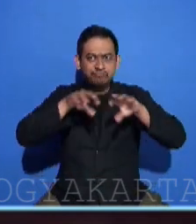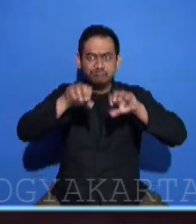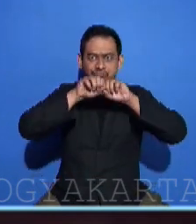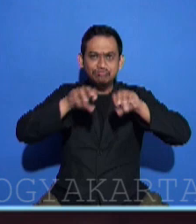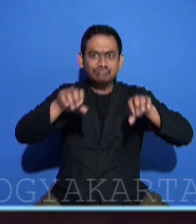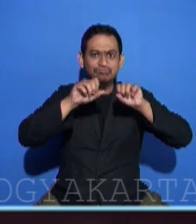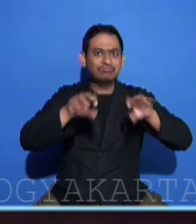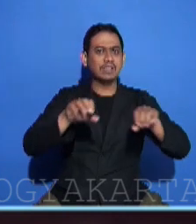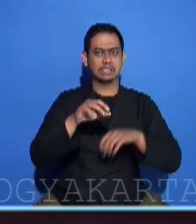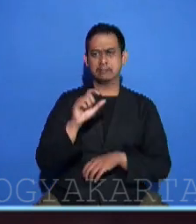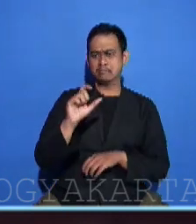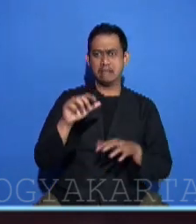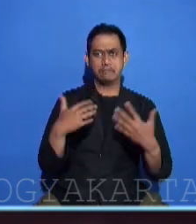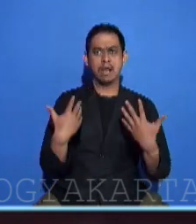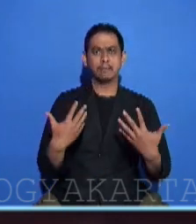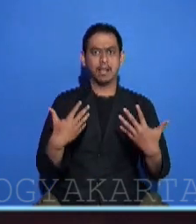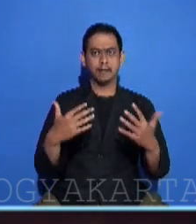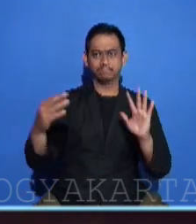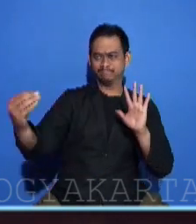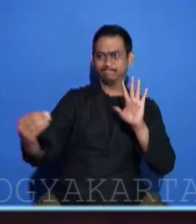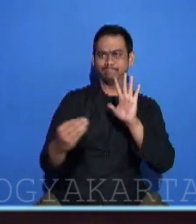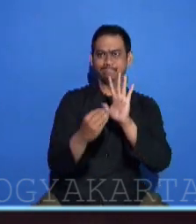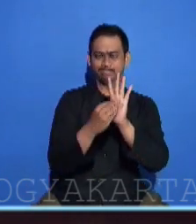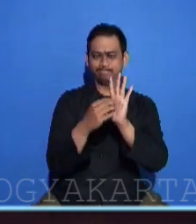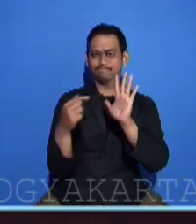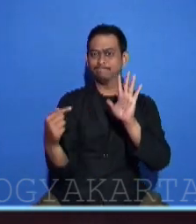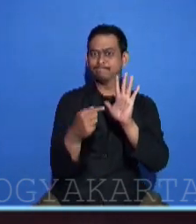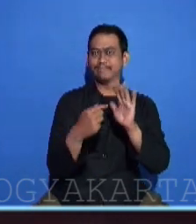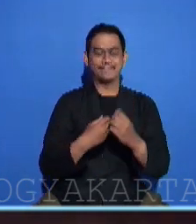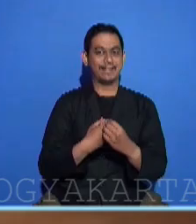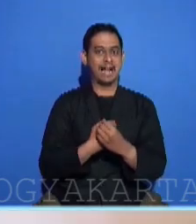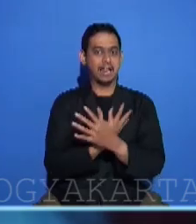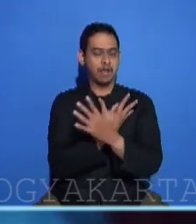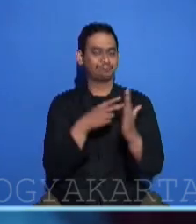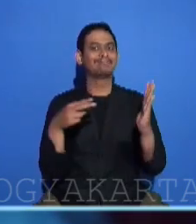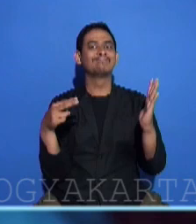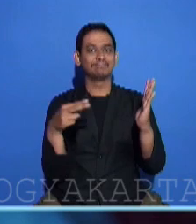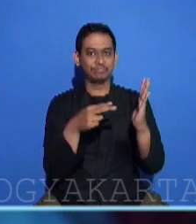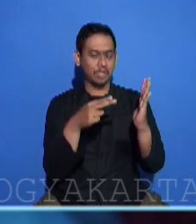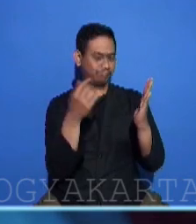yang lain, bukan lewat film atau apa, tapi lewat sebuah seni batik.